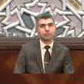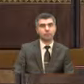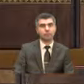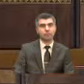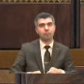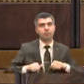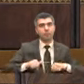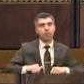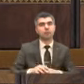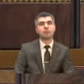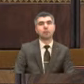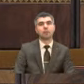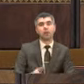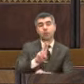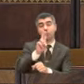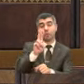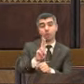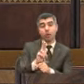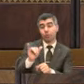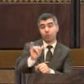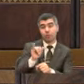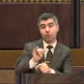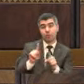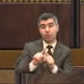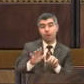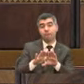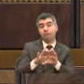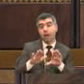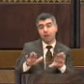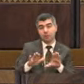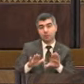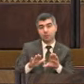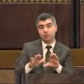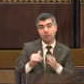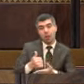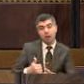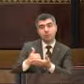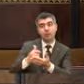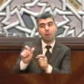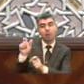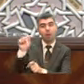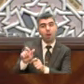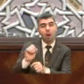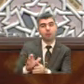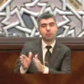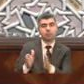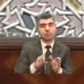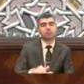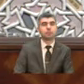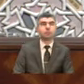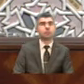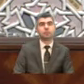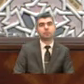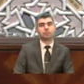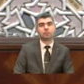سيد الوزير المحترم، نسائلكم عن كيفية نزع الملكية مع ضمان حقوق المالك وشكرا. كلمة للسيد الوزير، الجواب